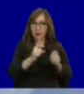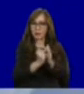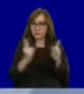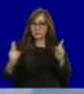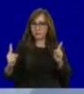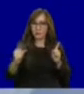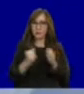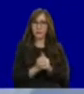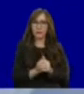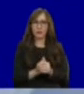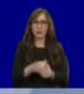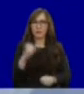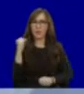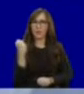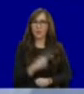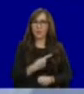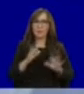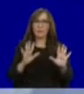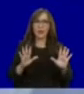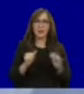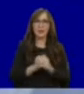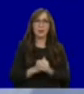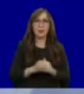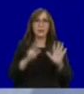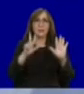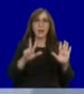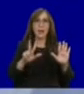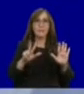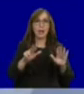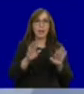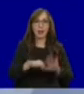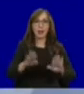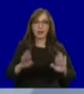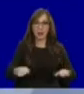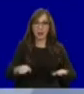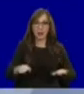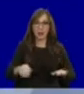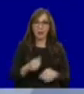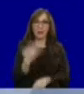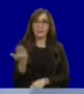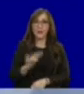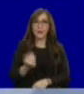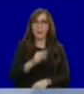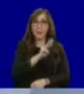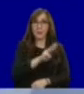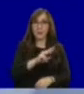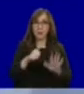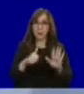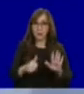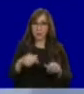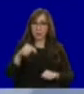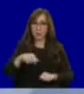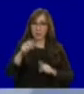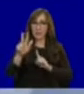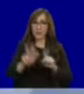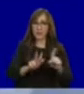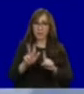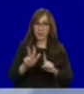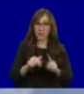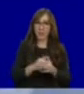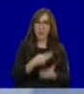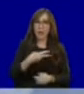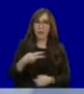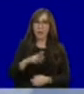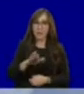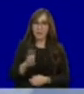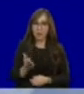maksimal 18 peserta didik per kelas. Karena yang biasanya 36, sekarang 50%, yaitu 18. Apa ini artinya? Artinya